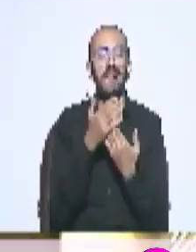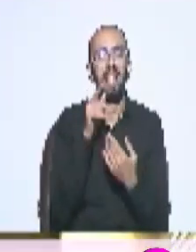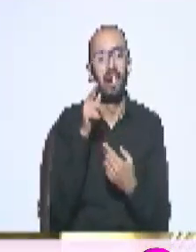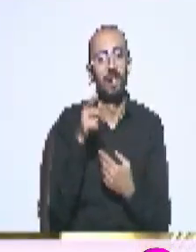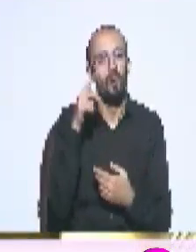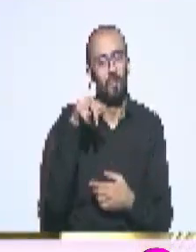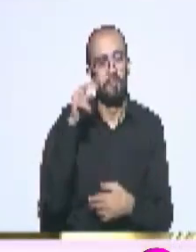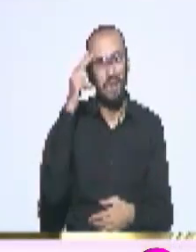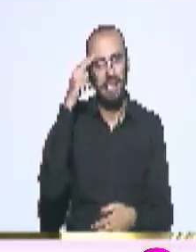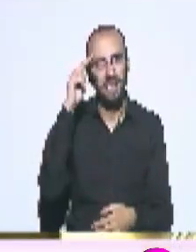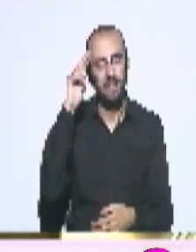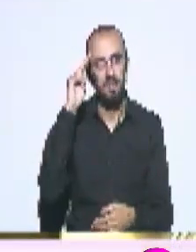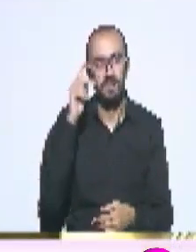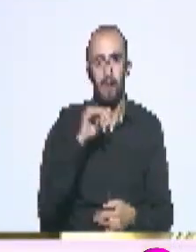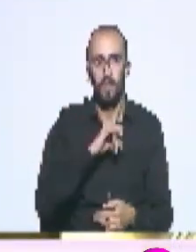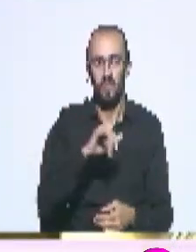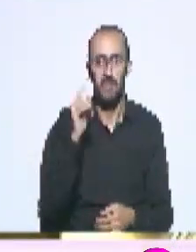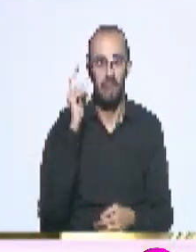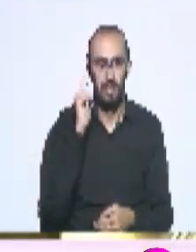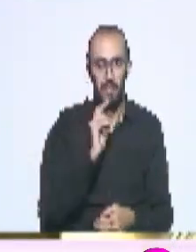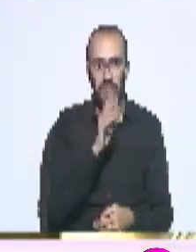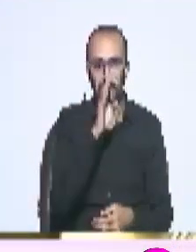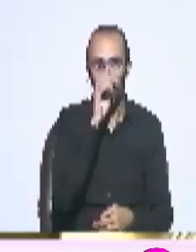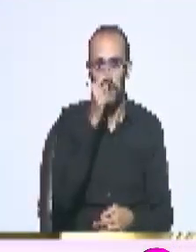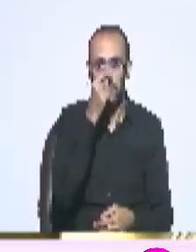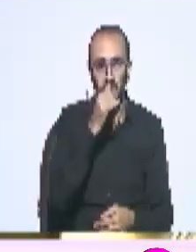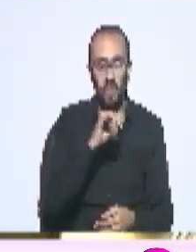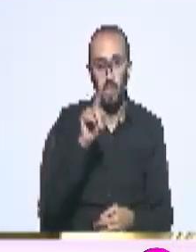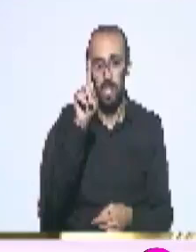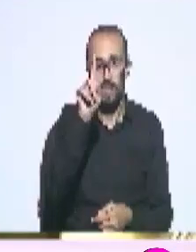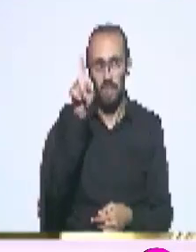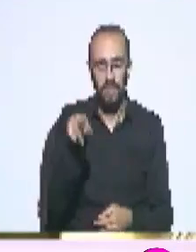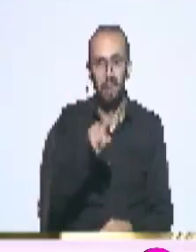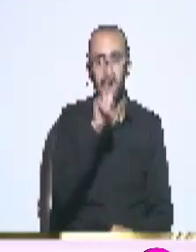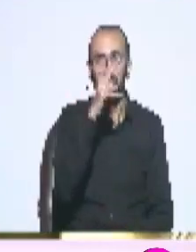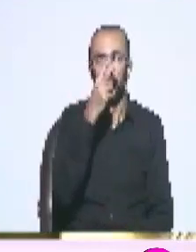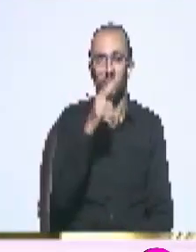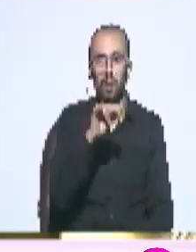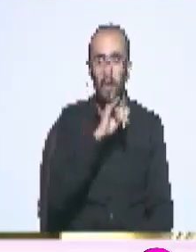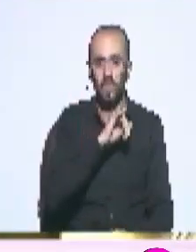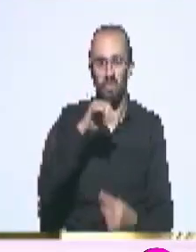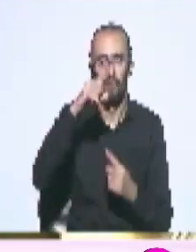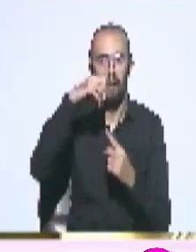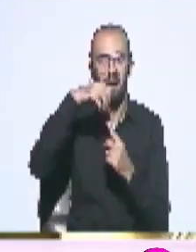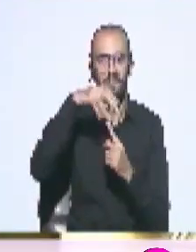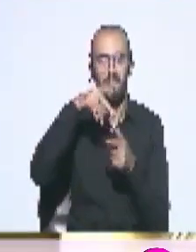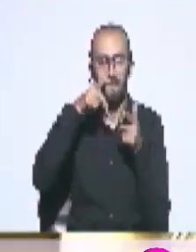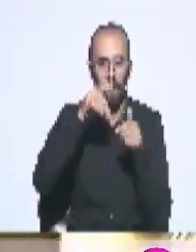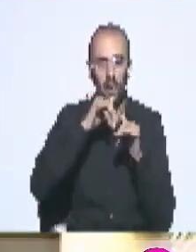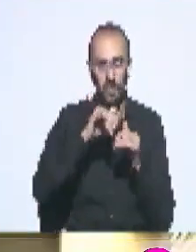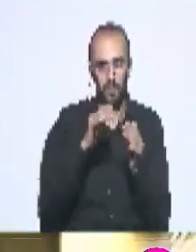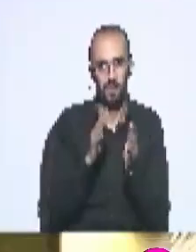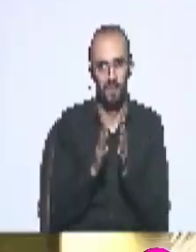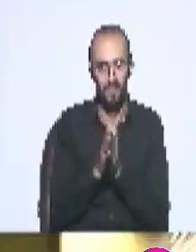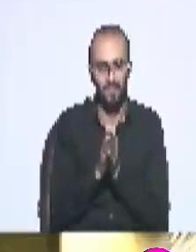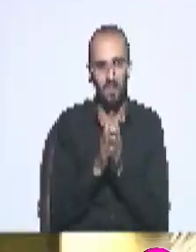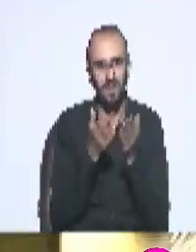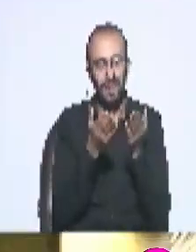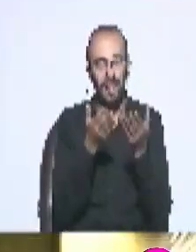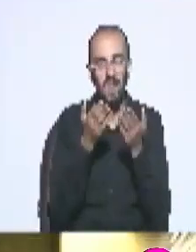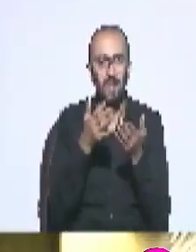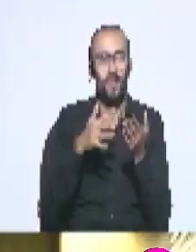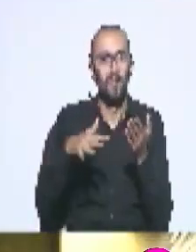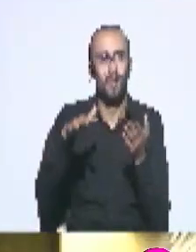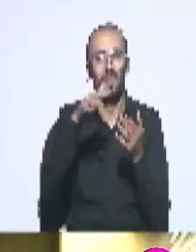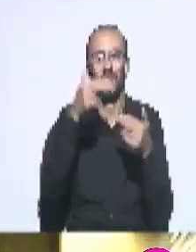بنكون معاكم كل سبت واثنين خميس من الساعه ده للساعه 2:30 على الهواء مباشره برحب بحضراتكم وب زمايلي